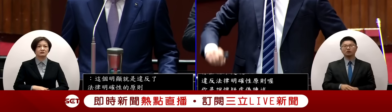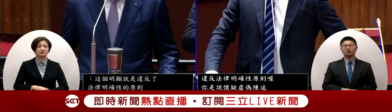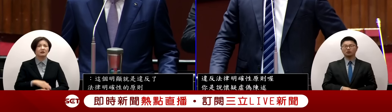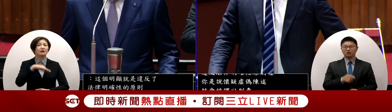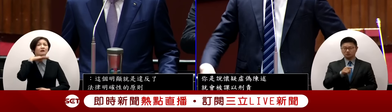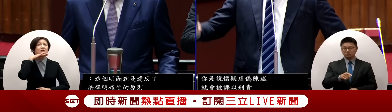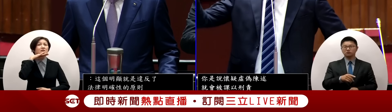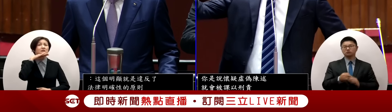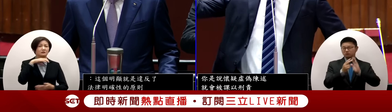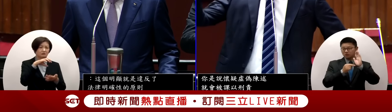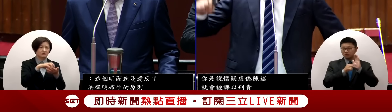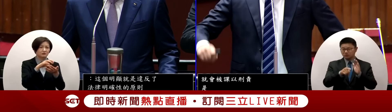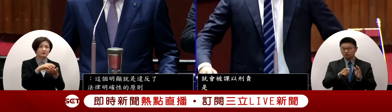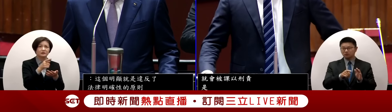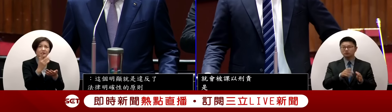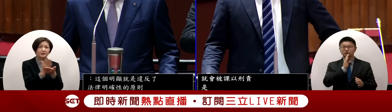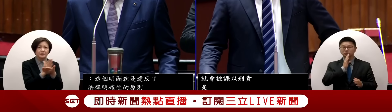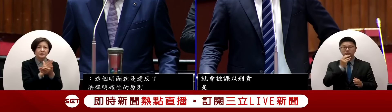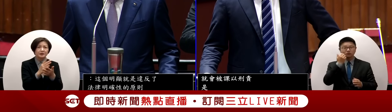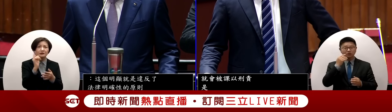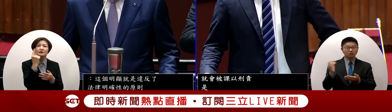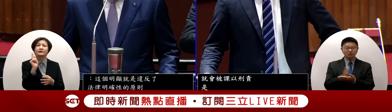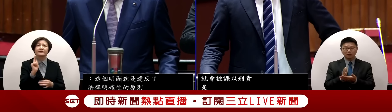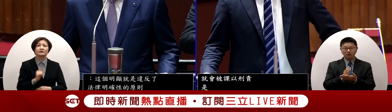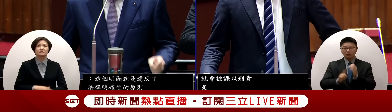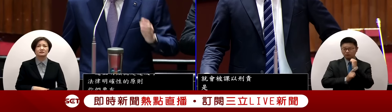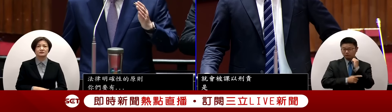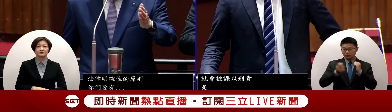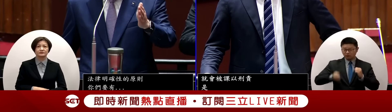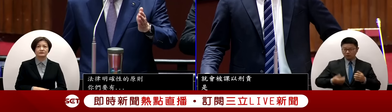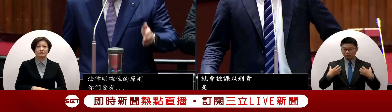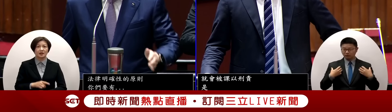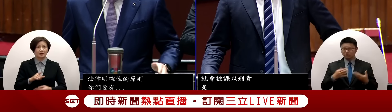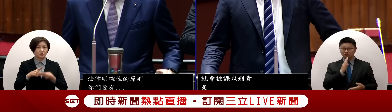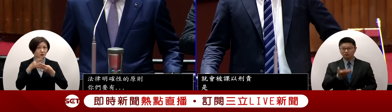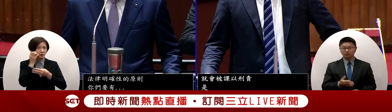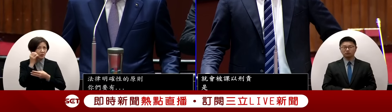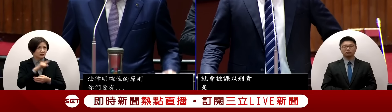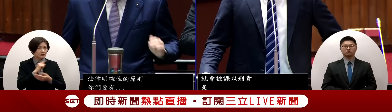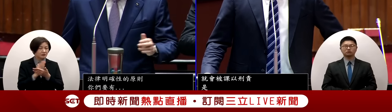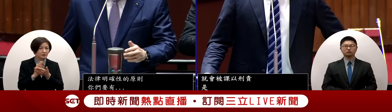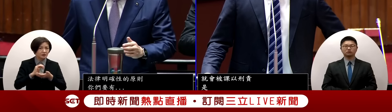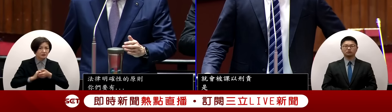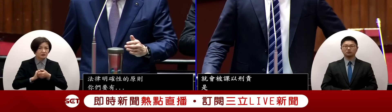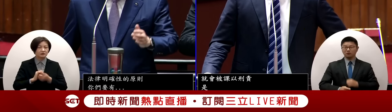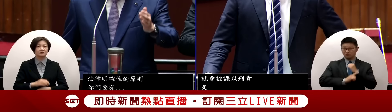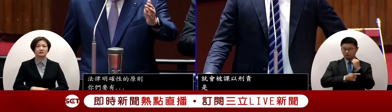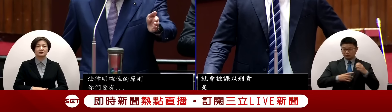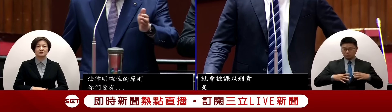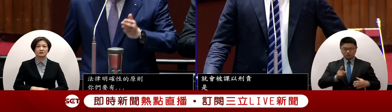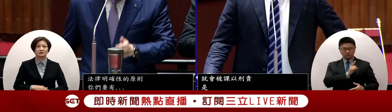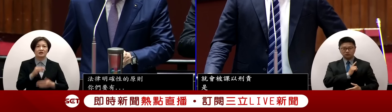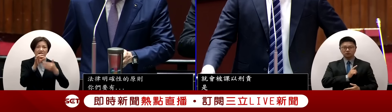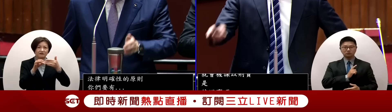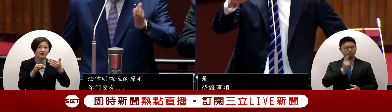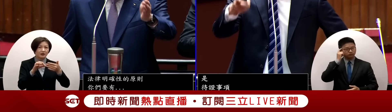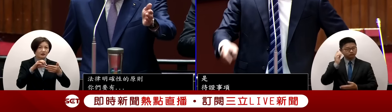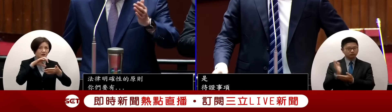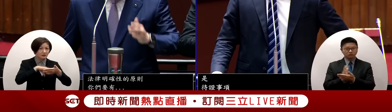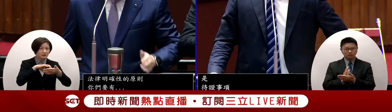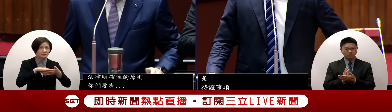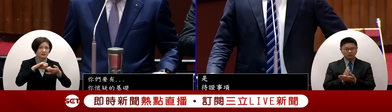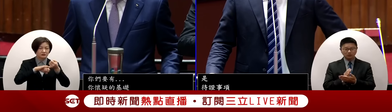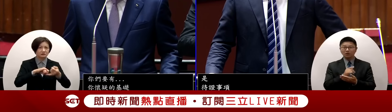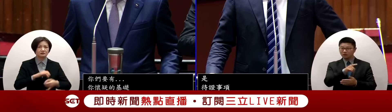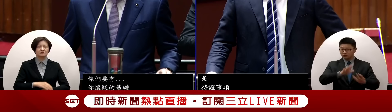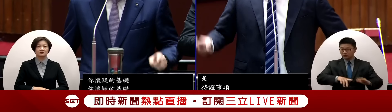虚伪陈述？是不是法官判的？是还是不是？ 是主观认定的。 是法官主观认定的，所以按照